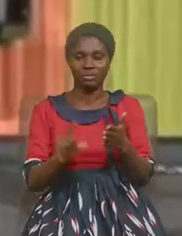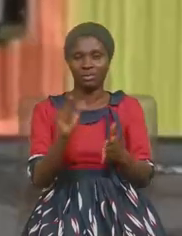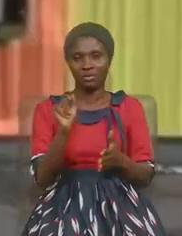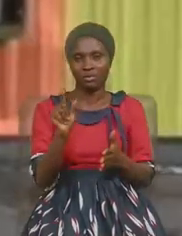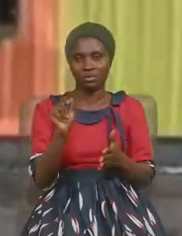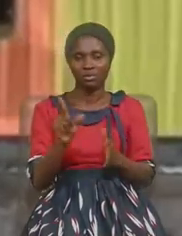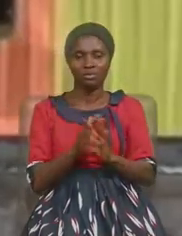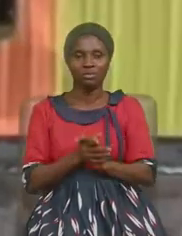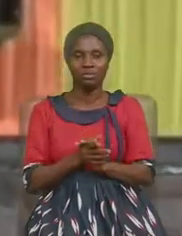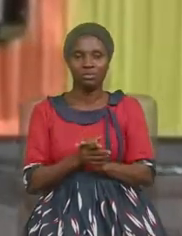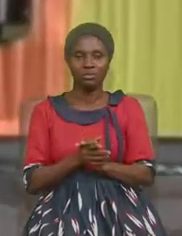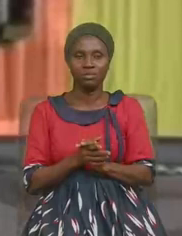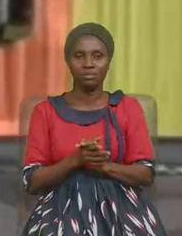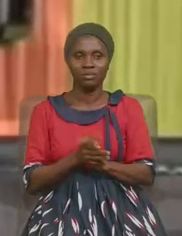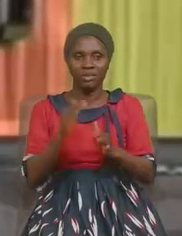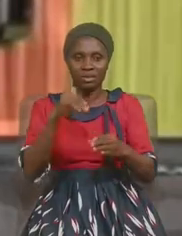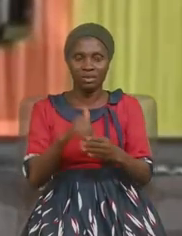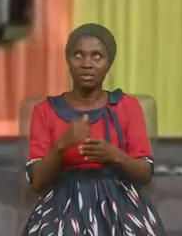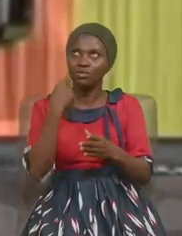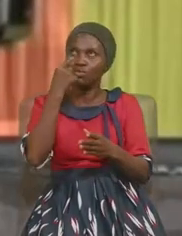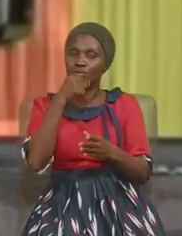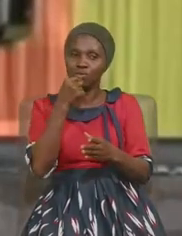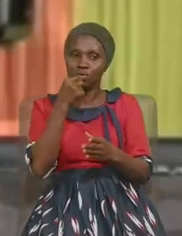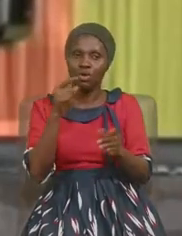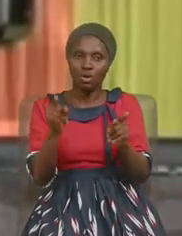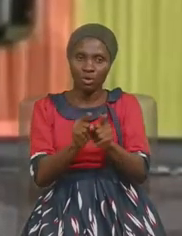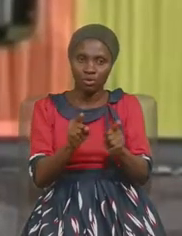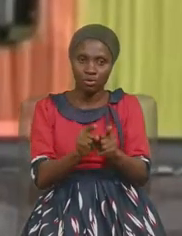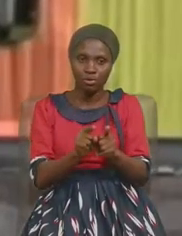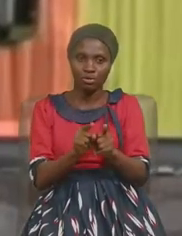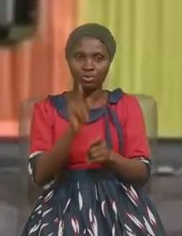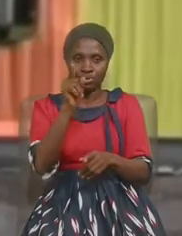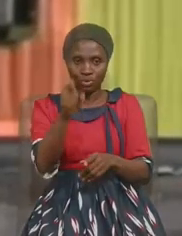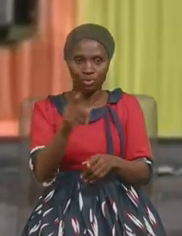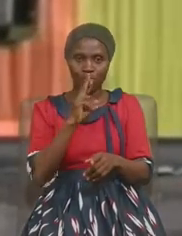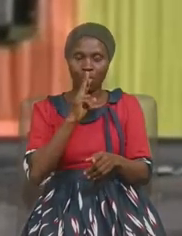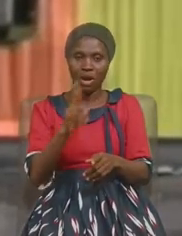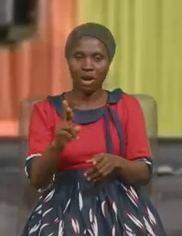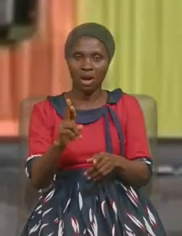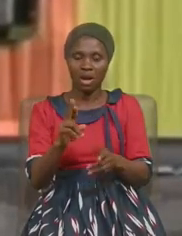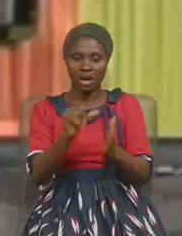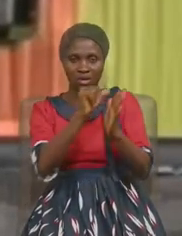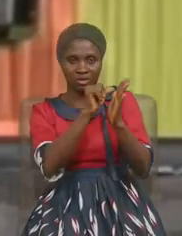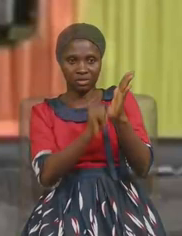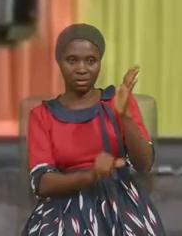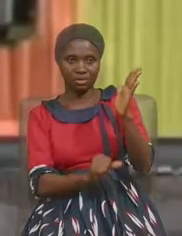du verset 11. Et c'est en lui que vous avez été circoncis